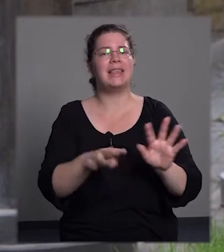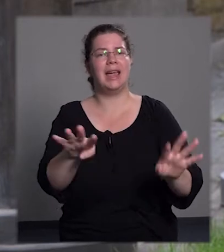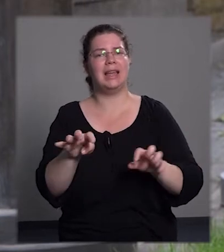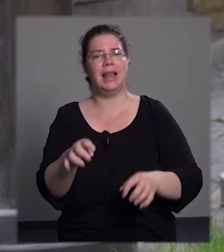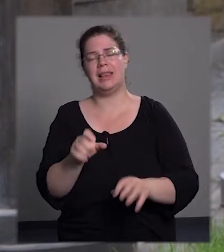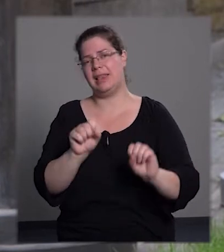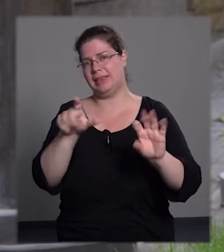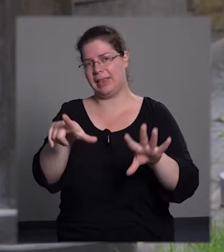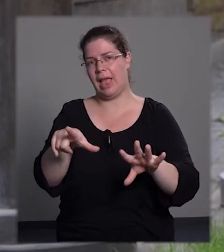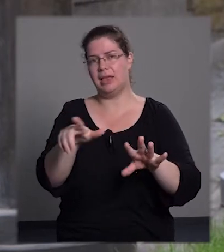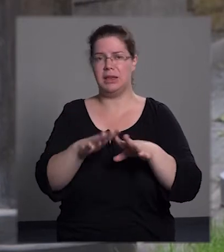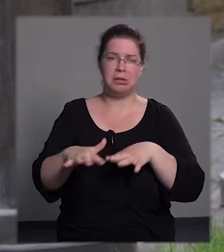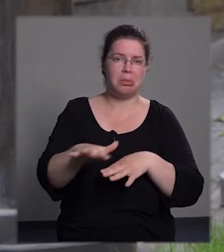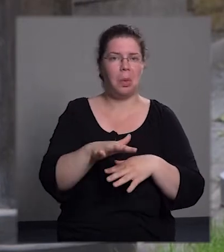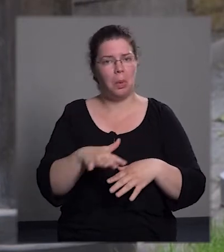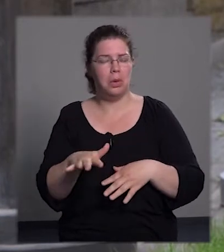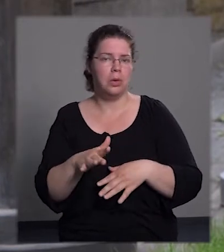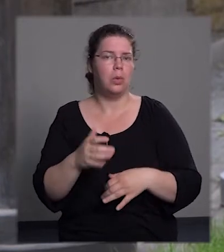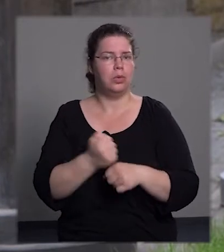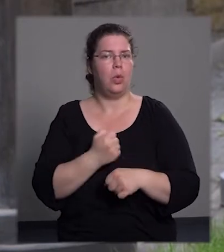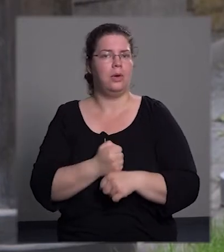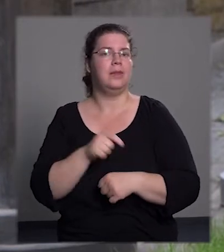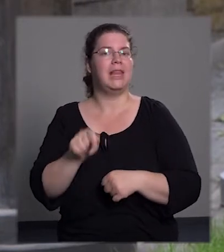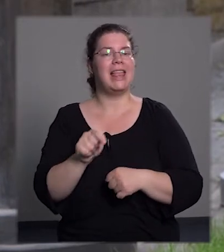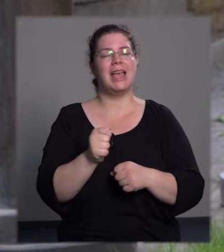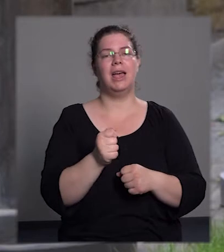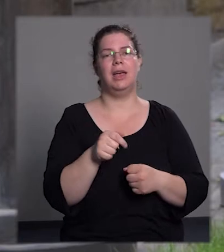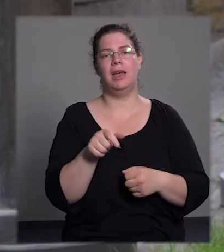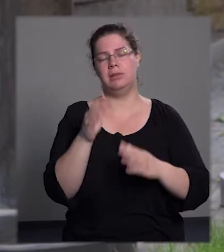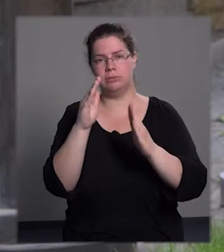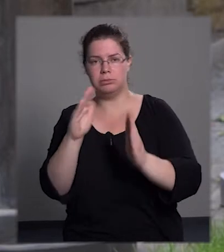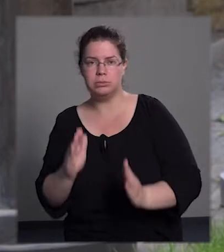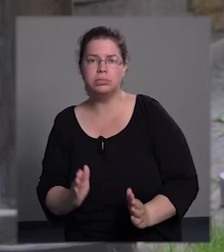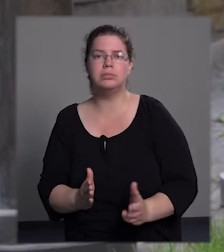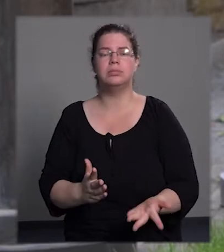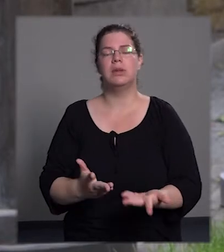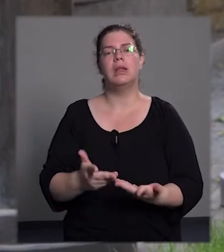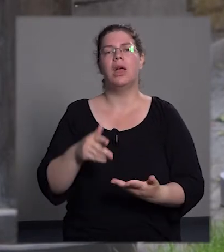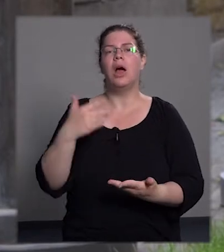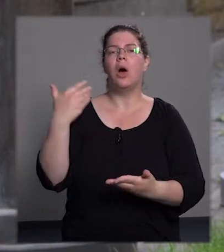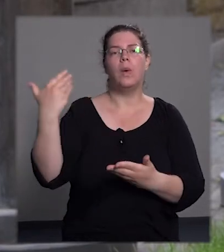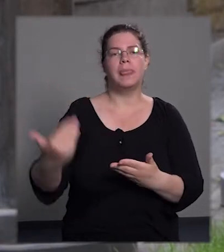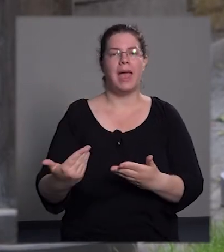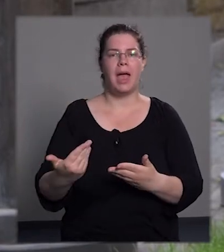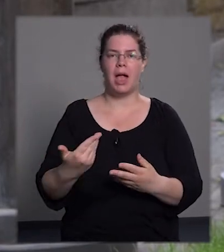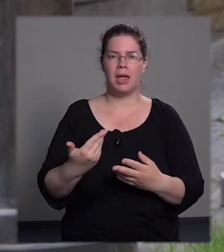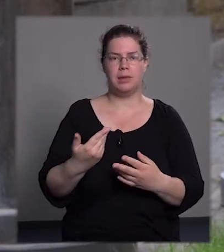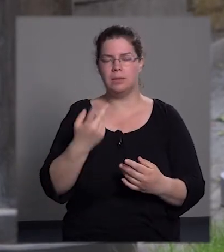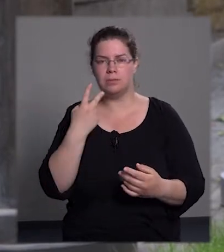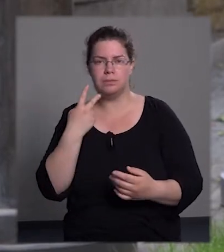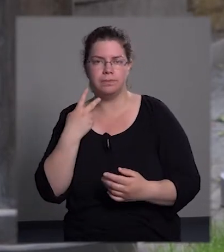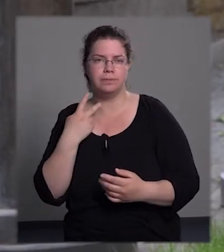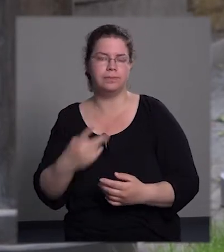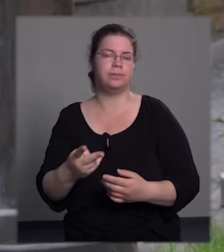1917 körül dolgozott ezen a munkán Megyesi, tehát odáig vezethető vissza a